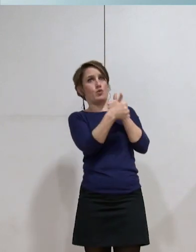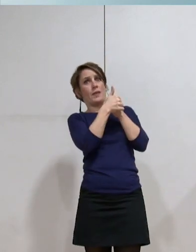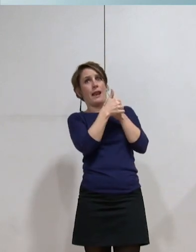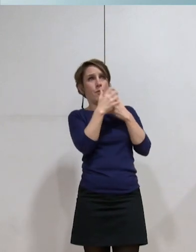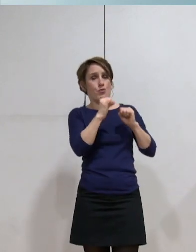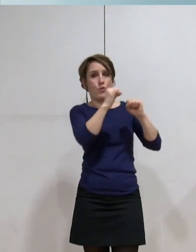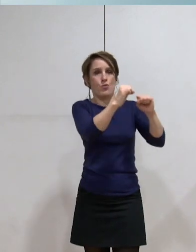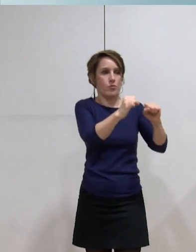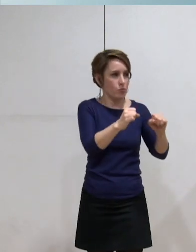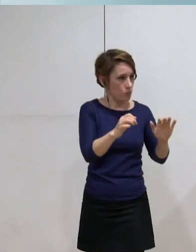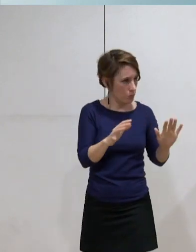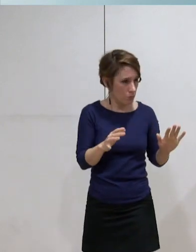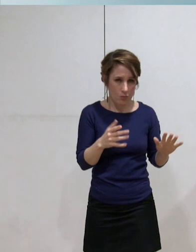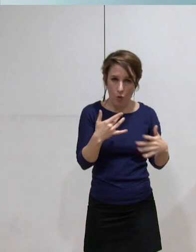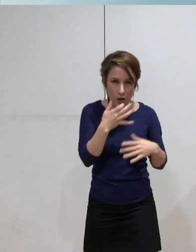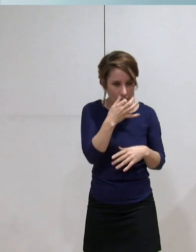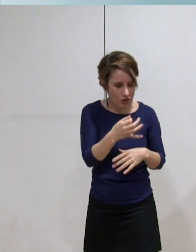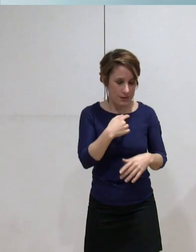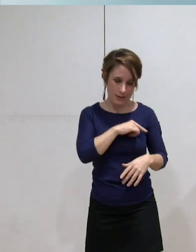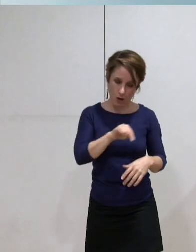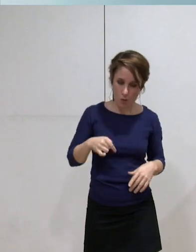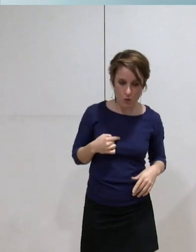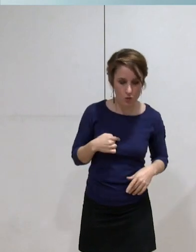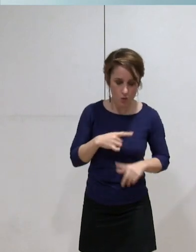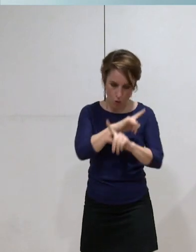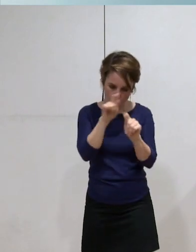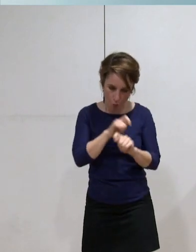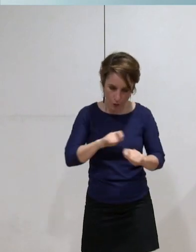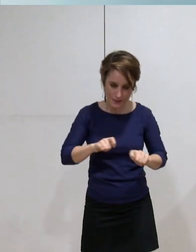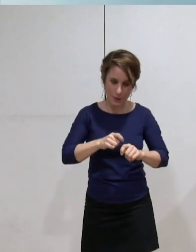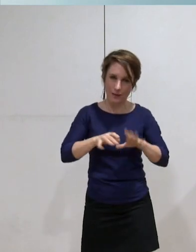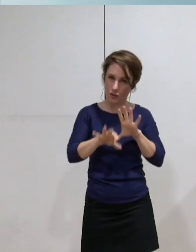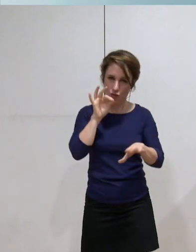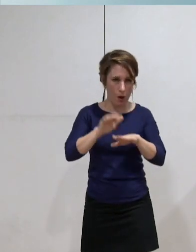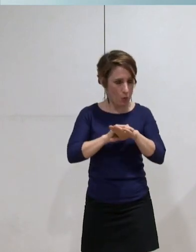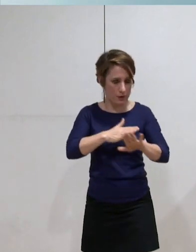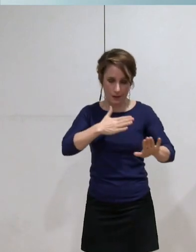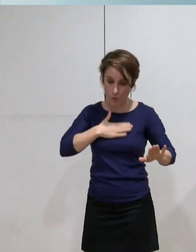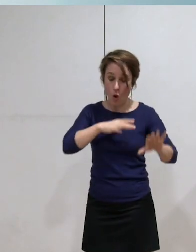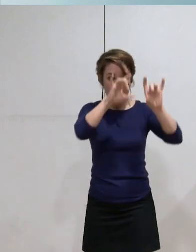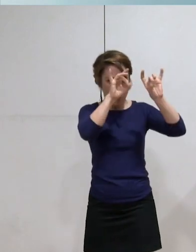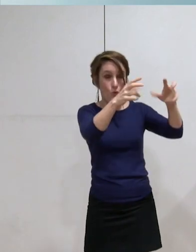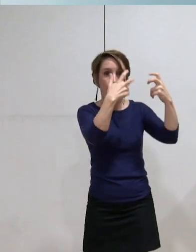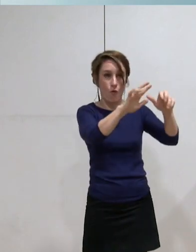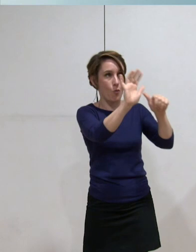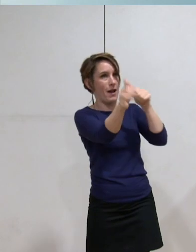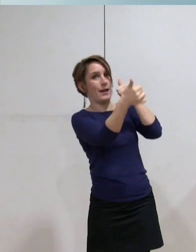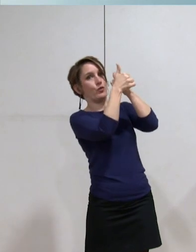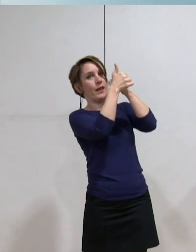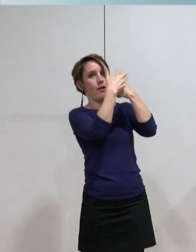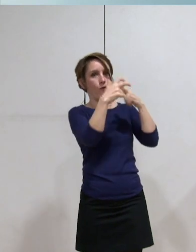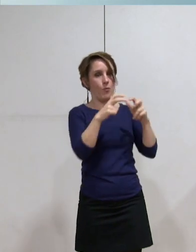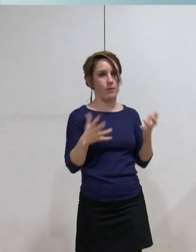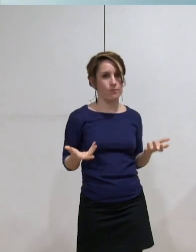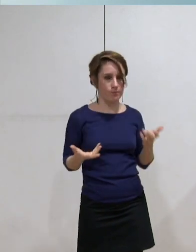l'avons dit par des choix politiques clairs le fait que nous ne voulons pas effectivement cette mis sous tutelle l'association des mères de France je